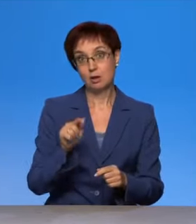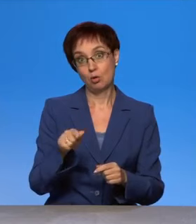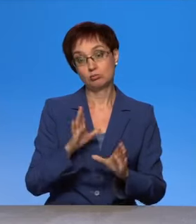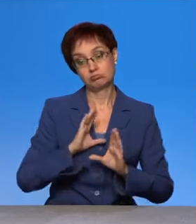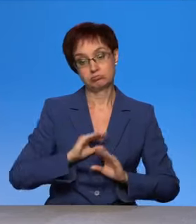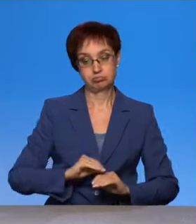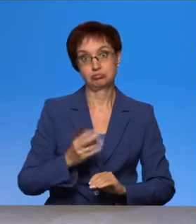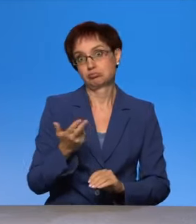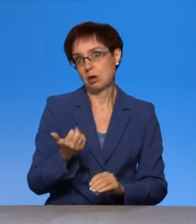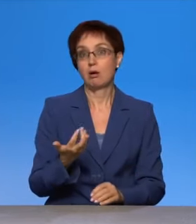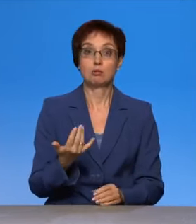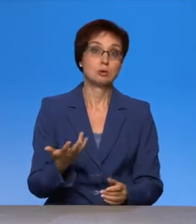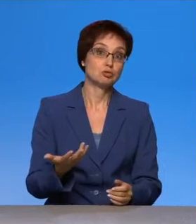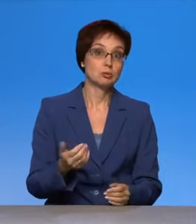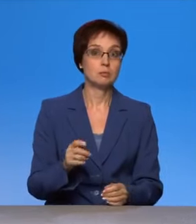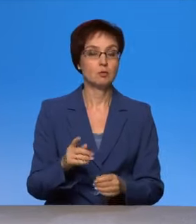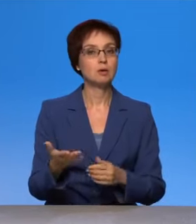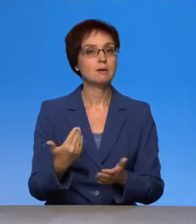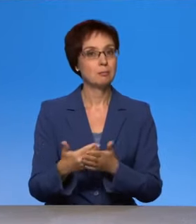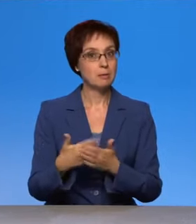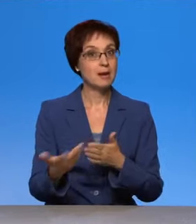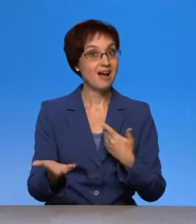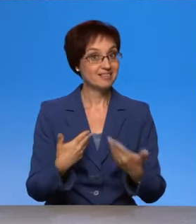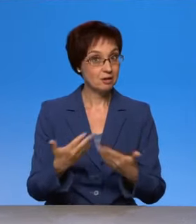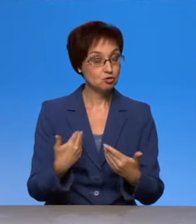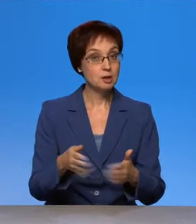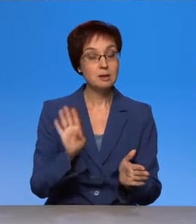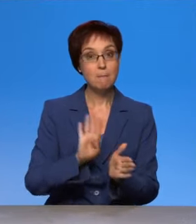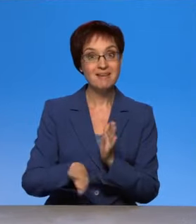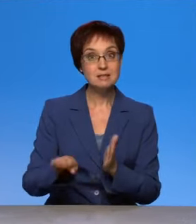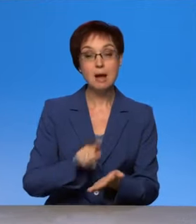без обязательств, например, да, вот это же социальные сети продвигают.